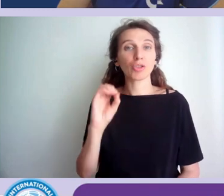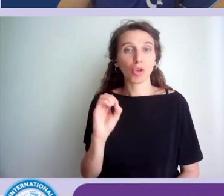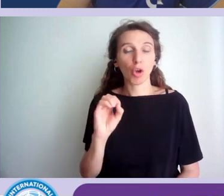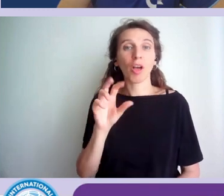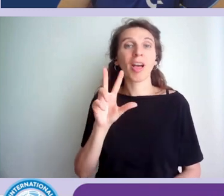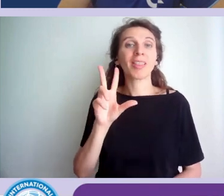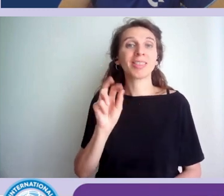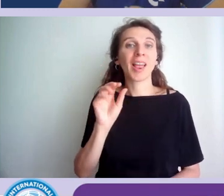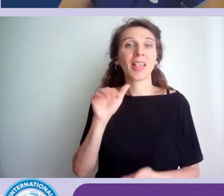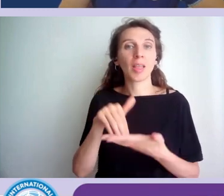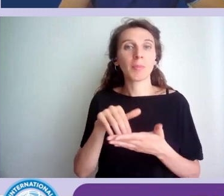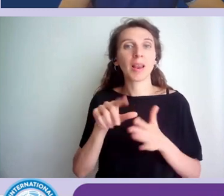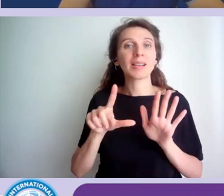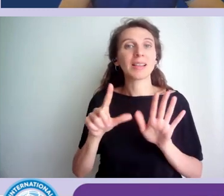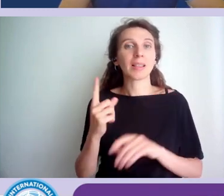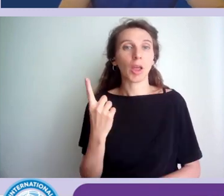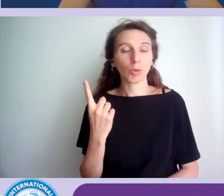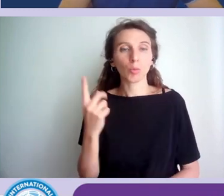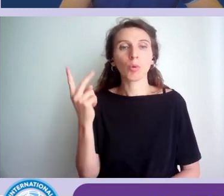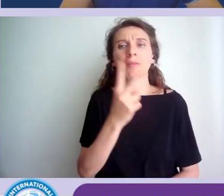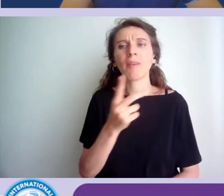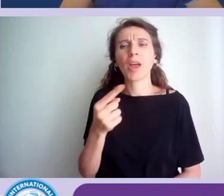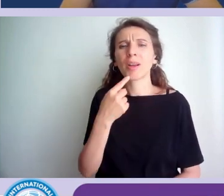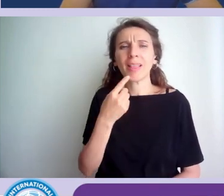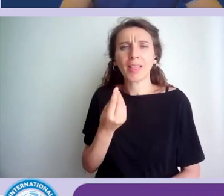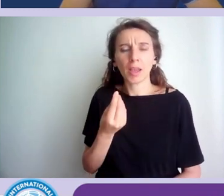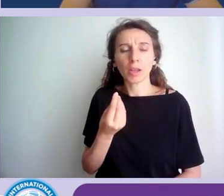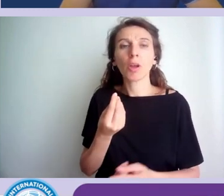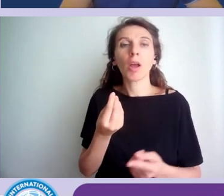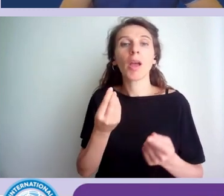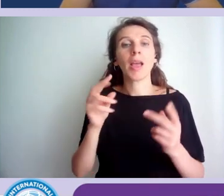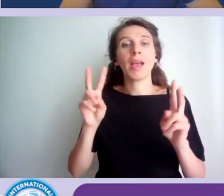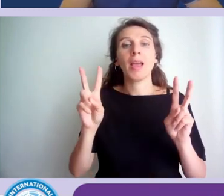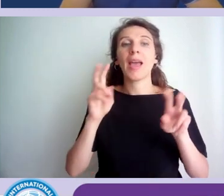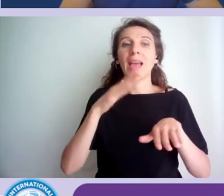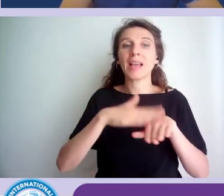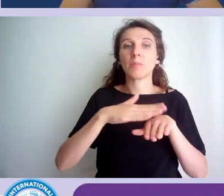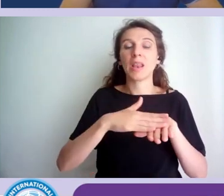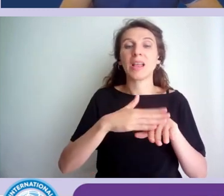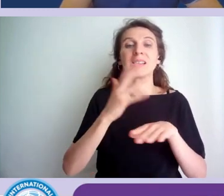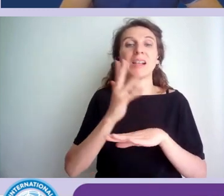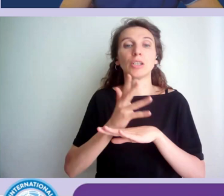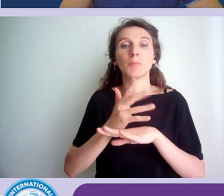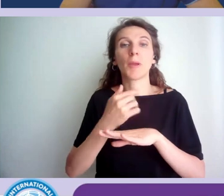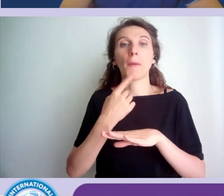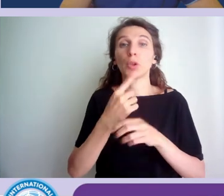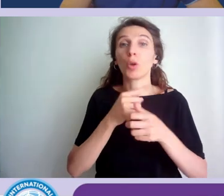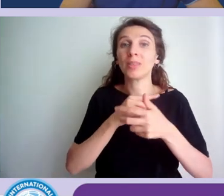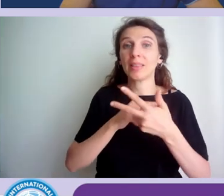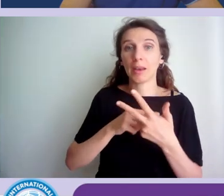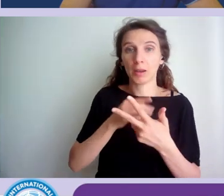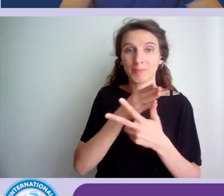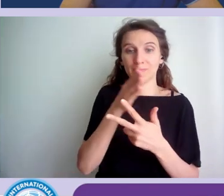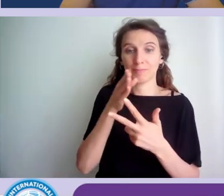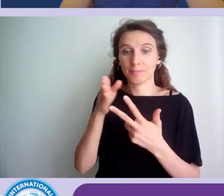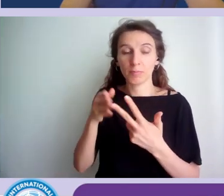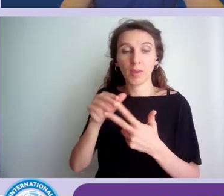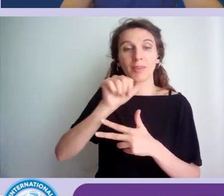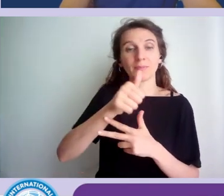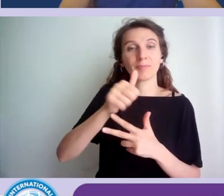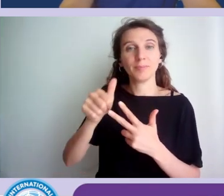Eh ci dice che l'esperienza dell'accessibilità in realtà è definito tre dimensioni cioè l'accessibilità